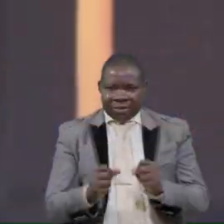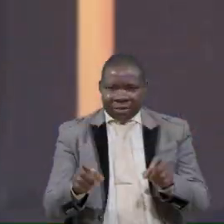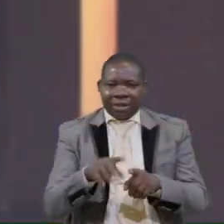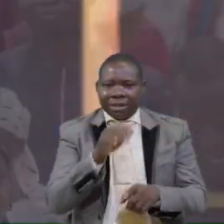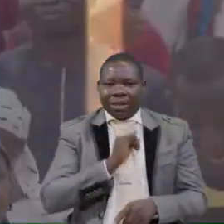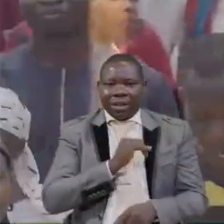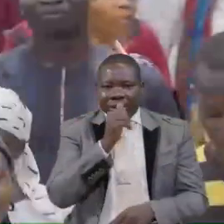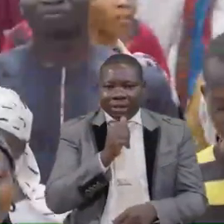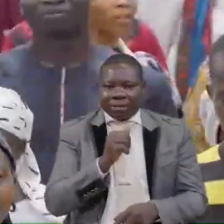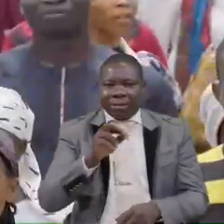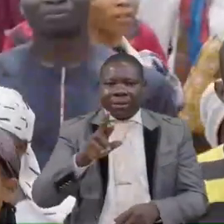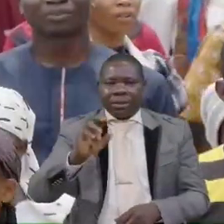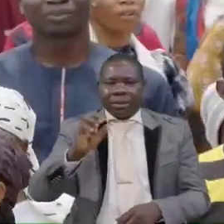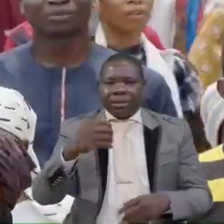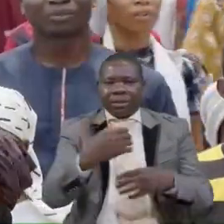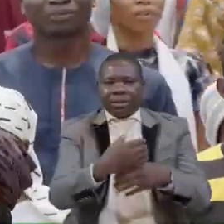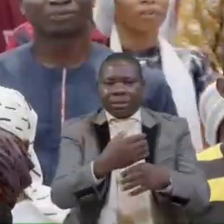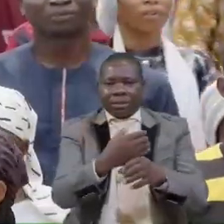re